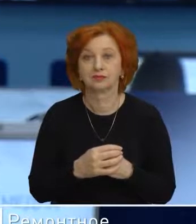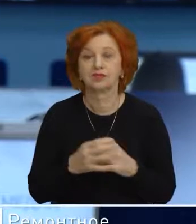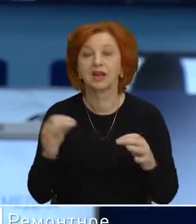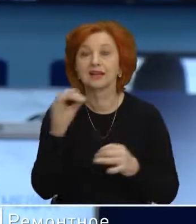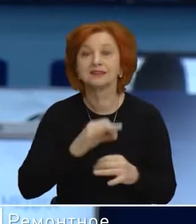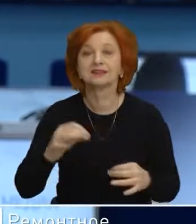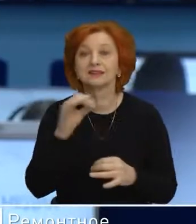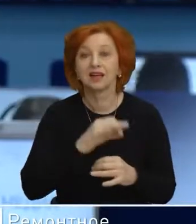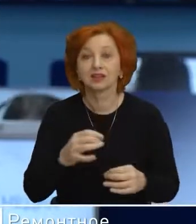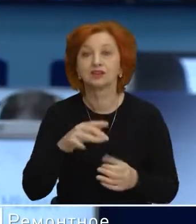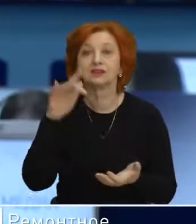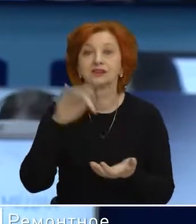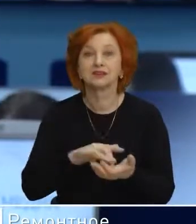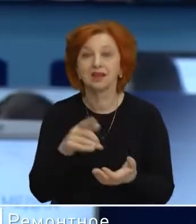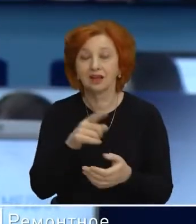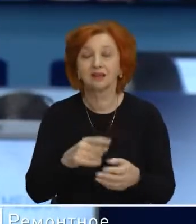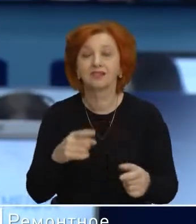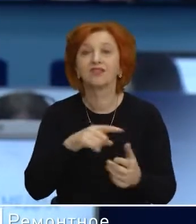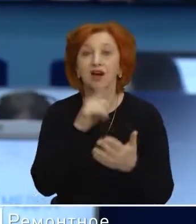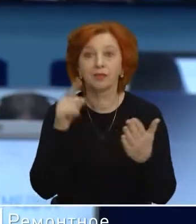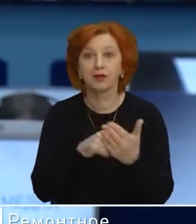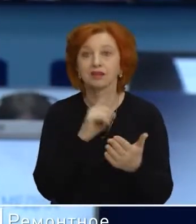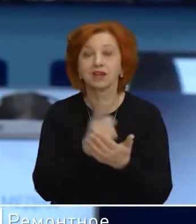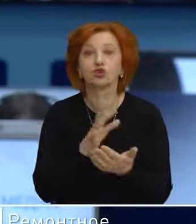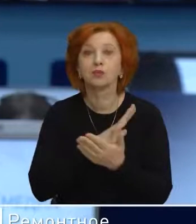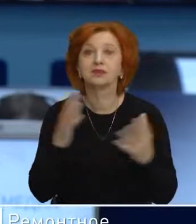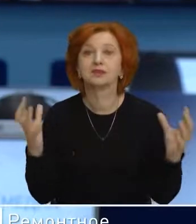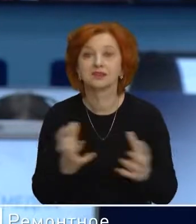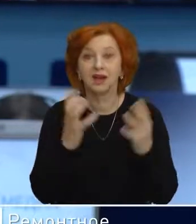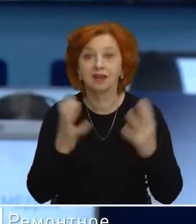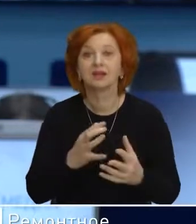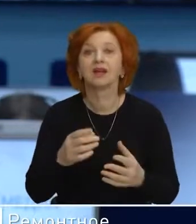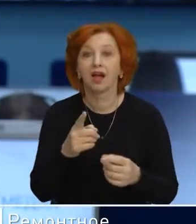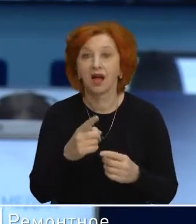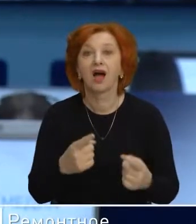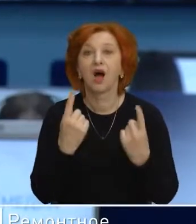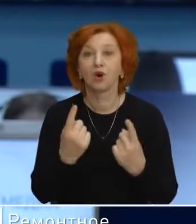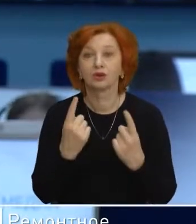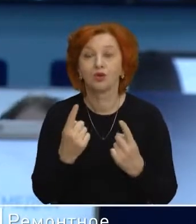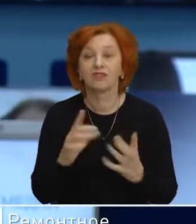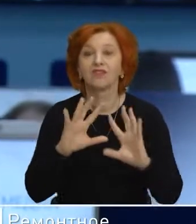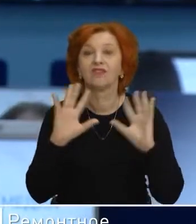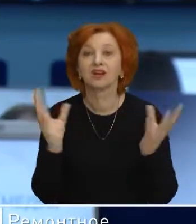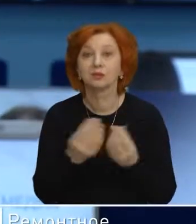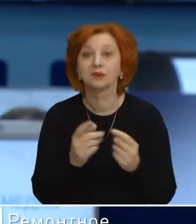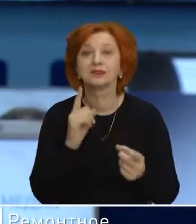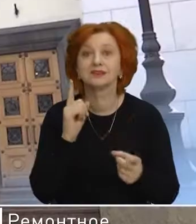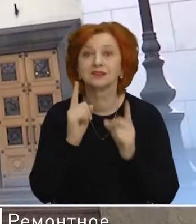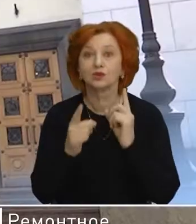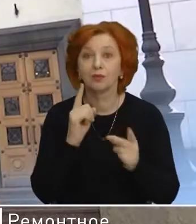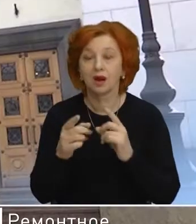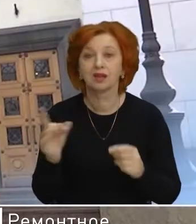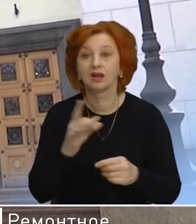Исторические дома и центры данских городов должны быть сохранены. Правовую основу для этого сформирует Заксобрание Ростовской